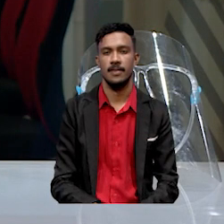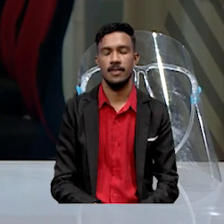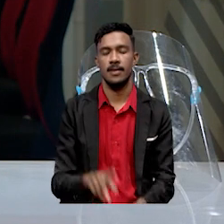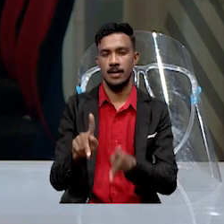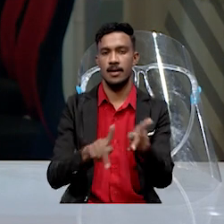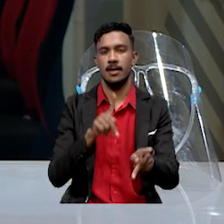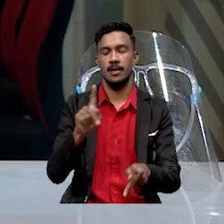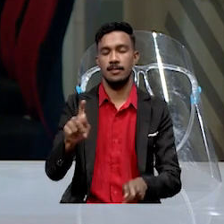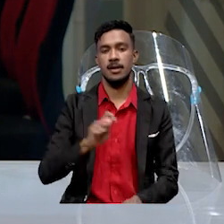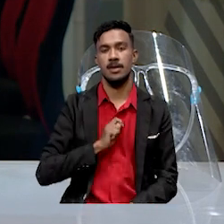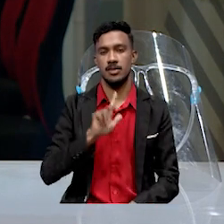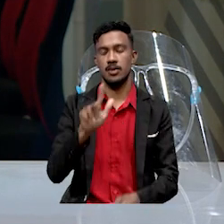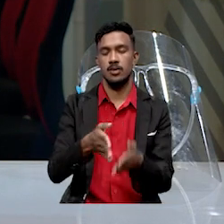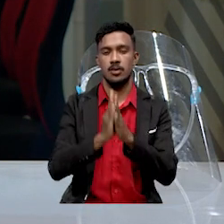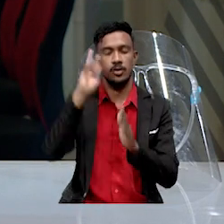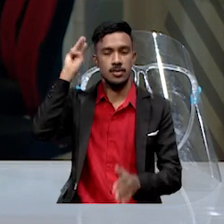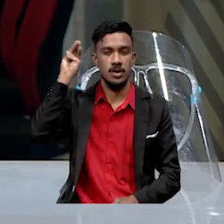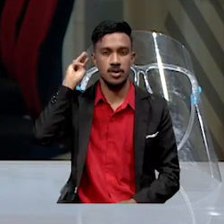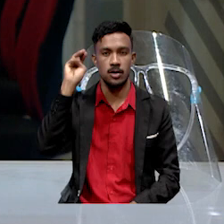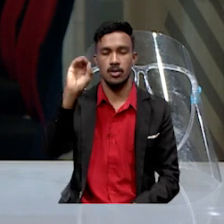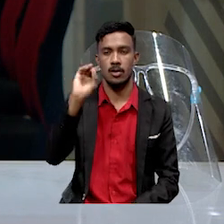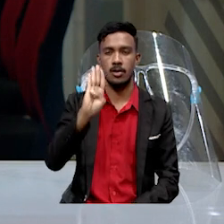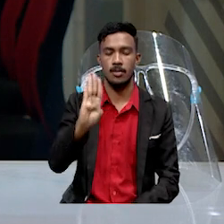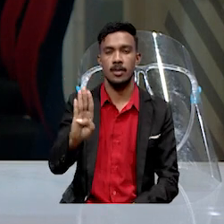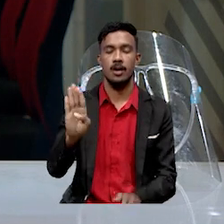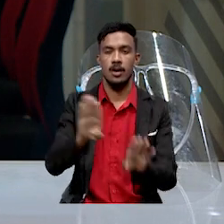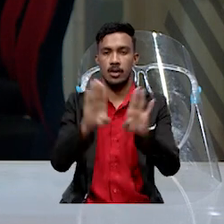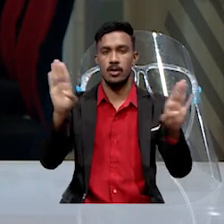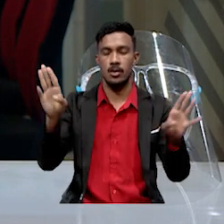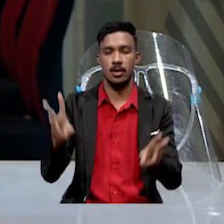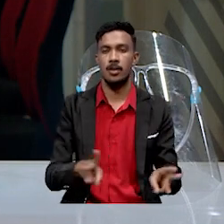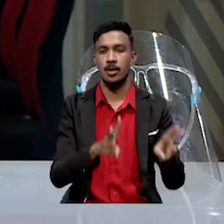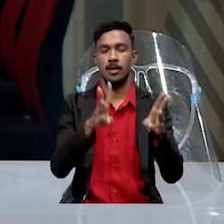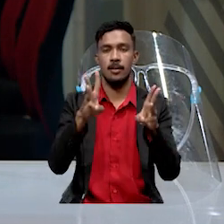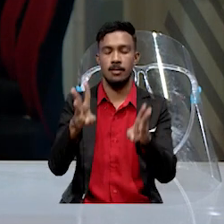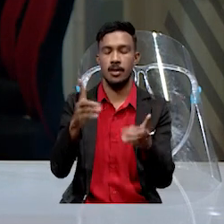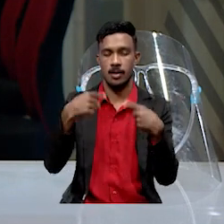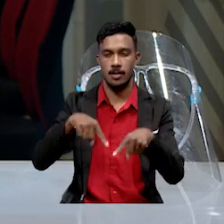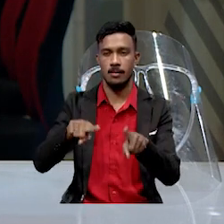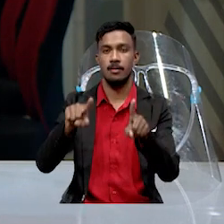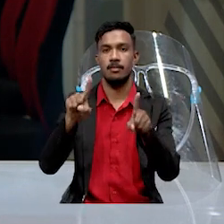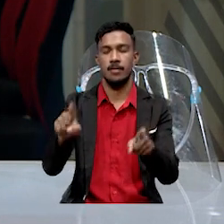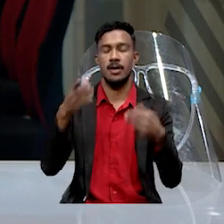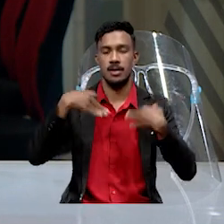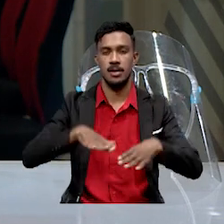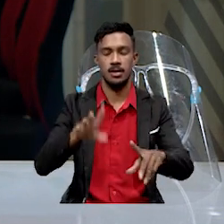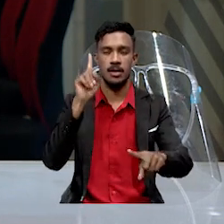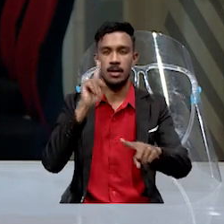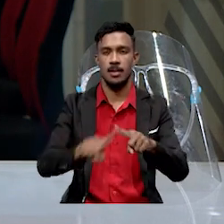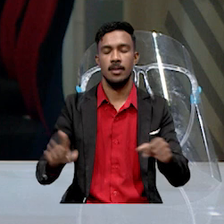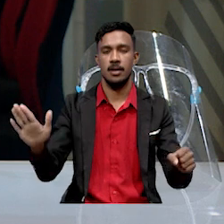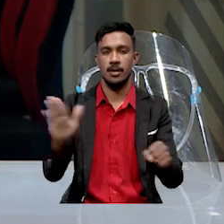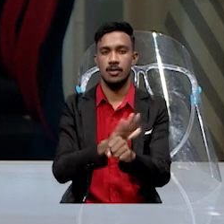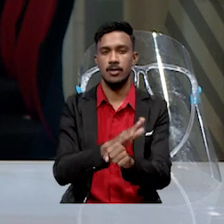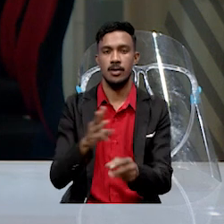Komunidade Tasi Tolu husu Ministério Obras Públicas atau loke bedalam batasi nune bela-bela na lihung iha